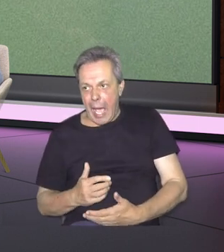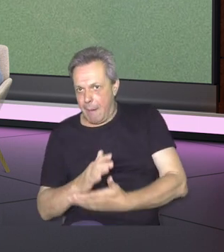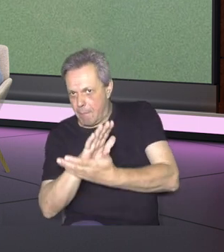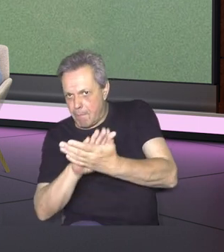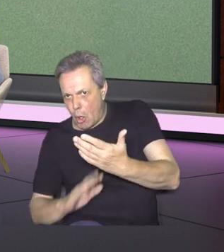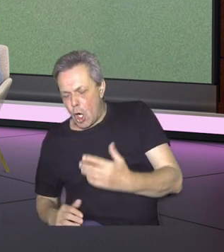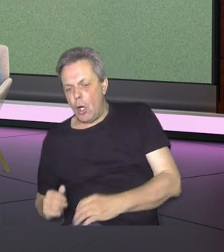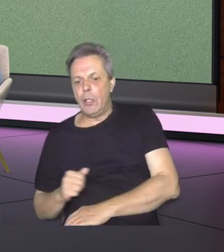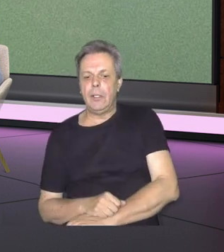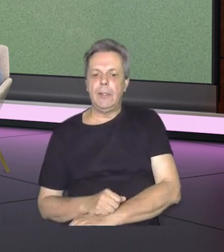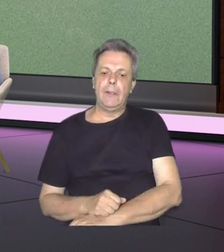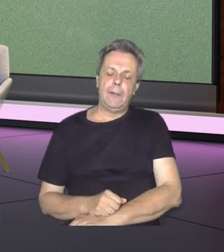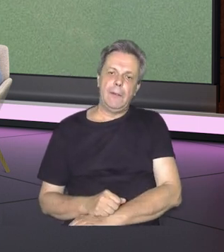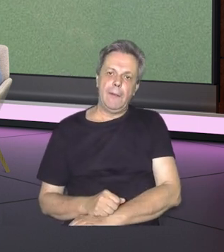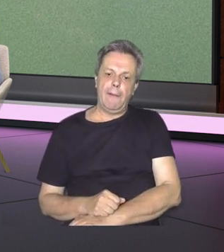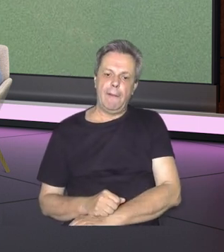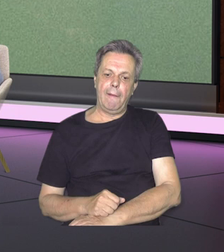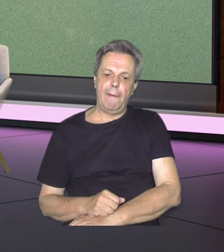Pa sam pokrenuo